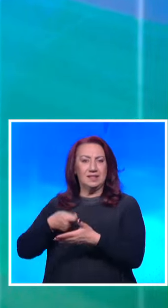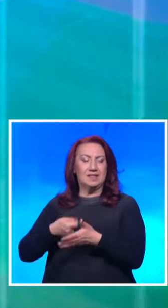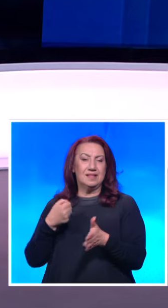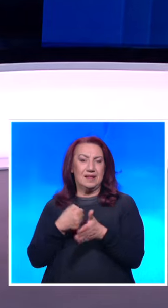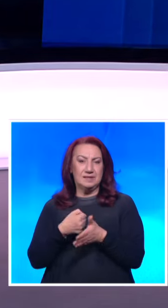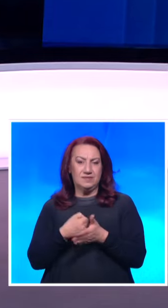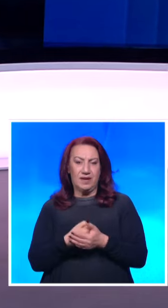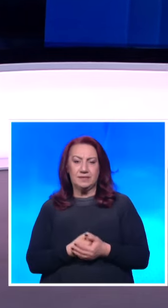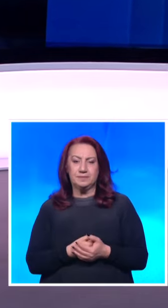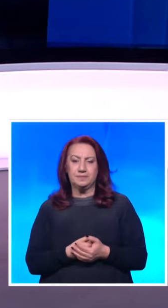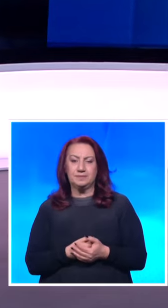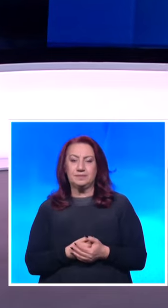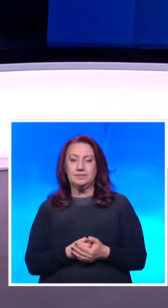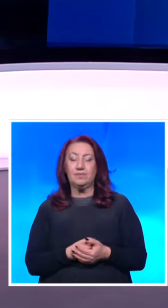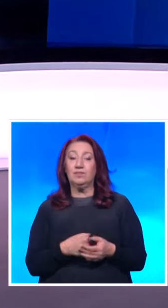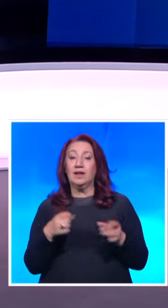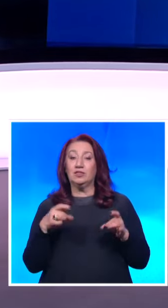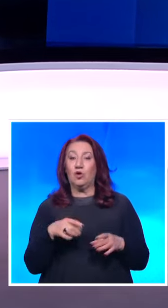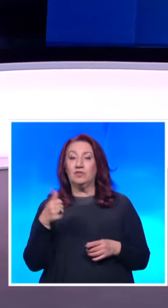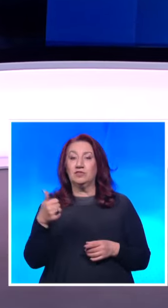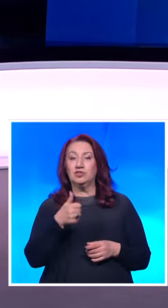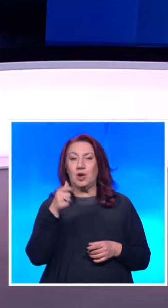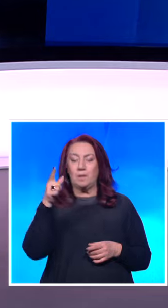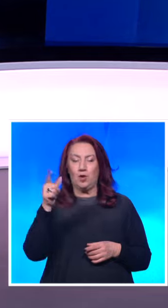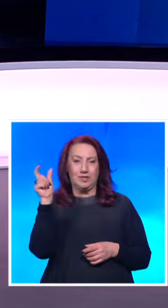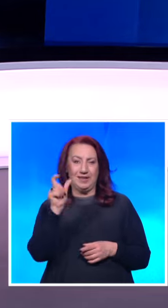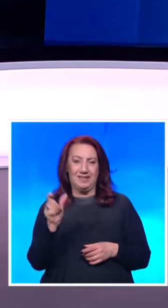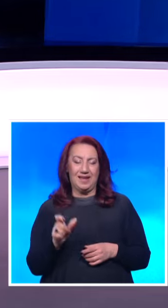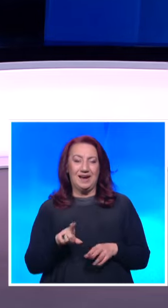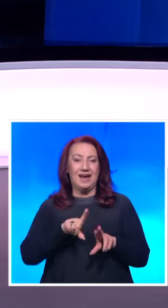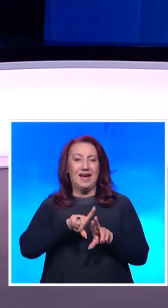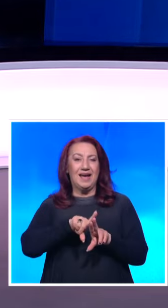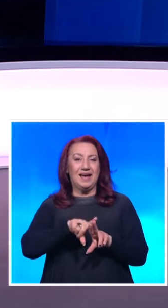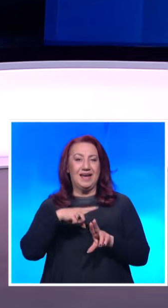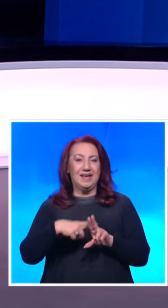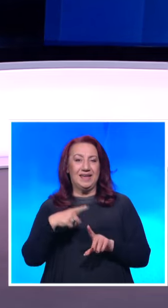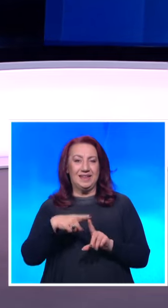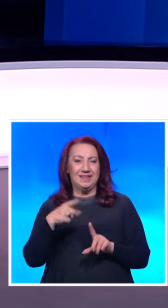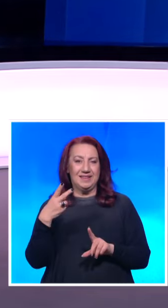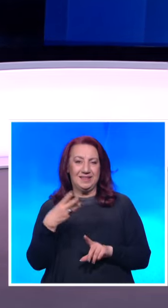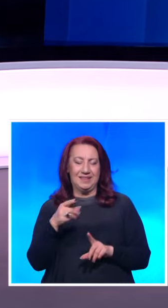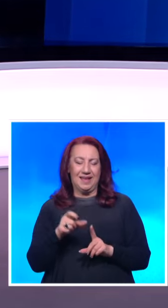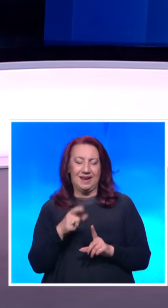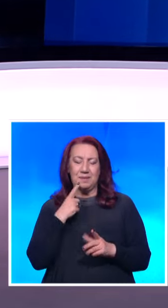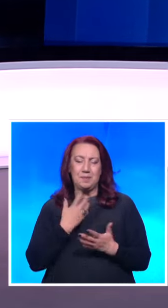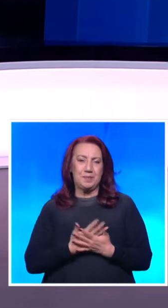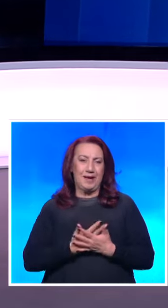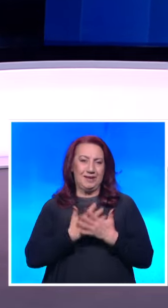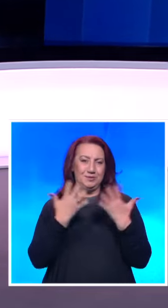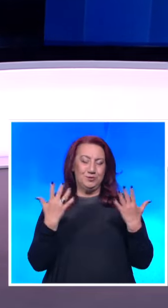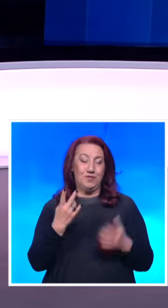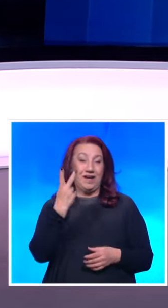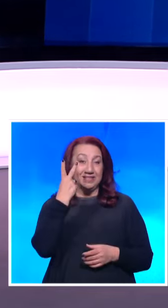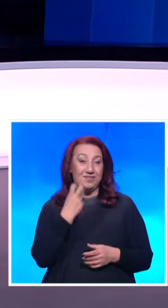ФИФА. А новият шампион на Италия Интер отпразнува подобаващо 20-та си титла в серия А, с която клубът